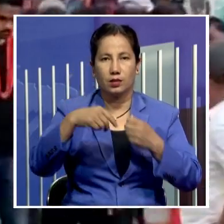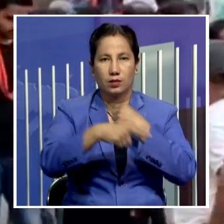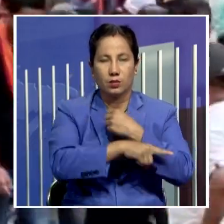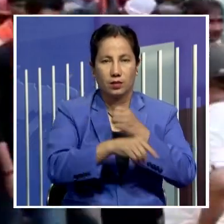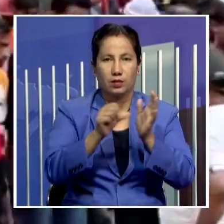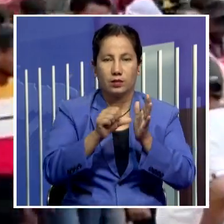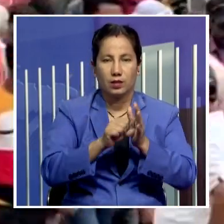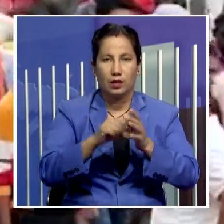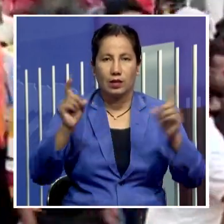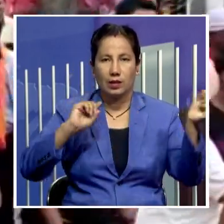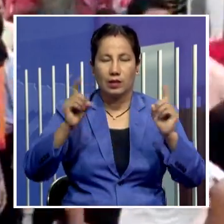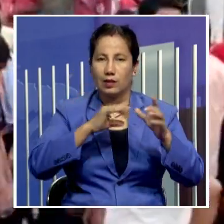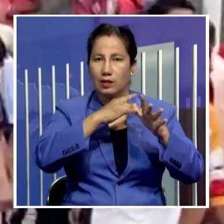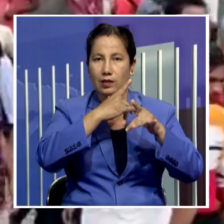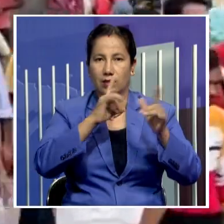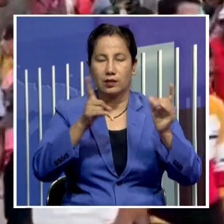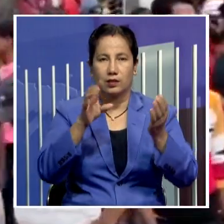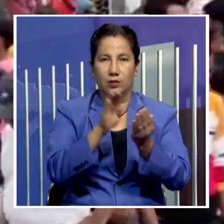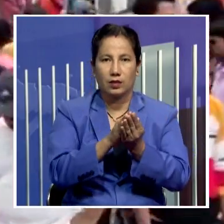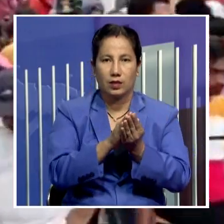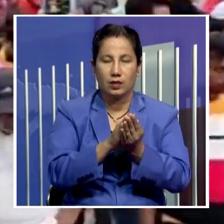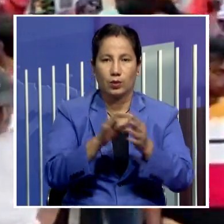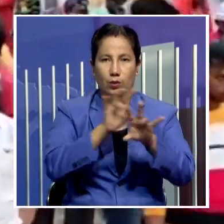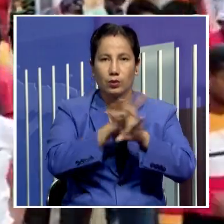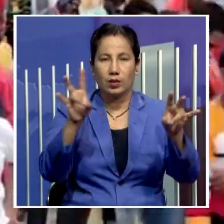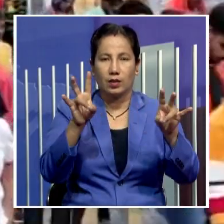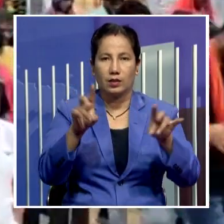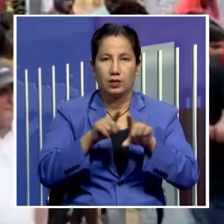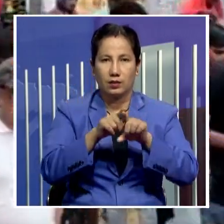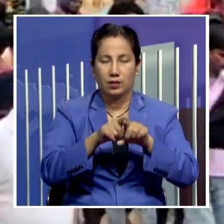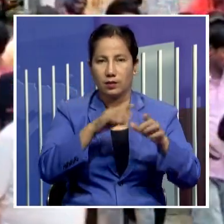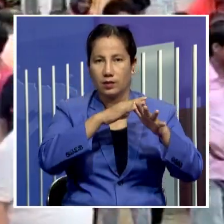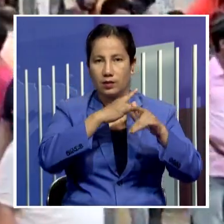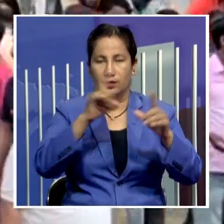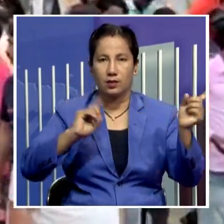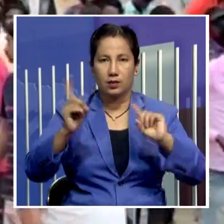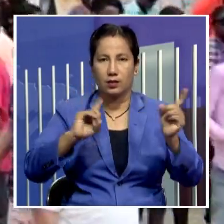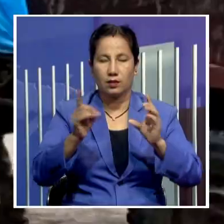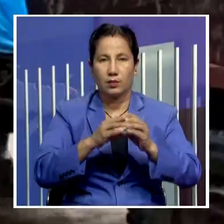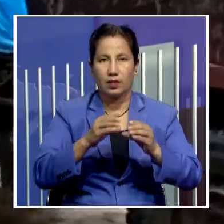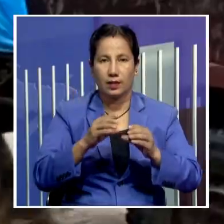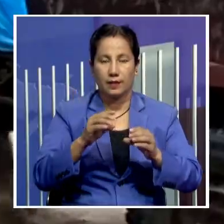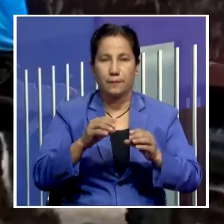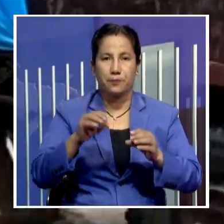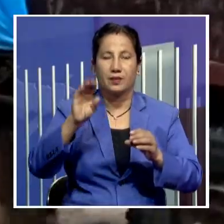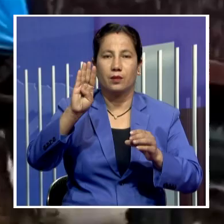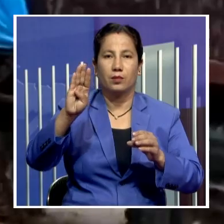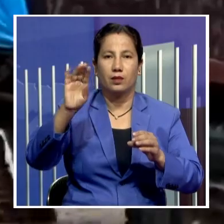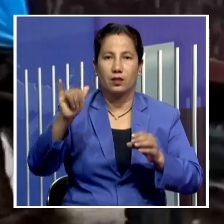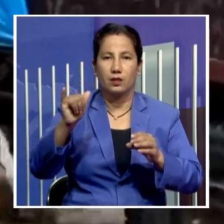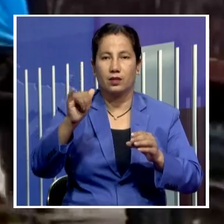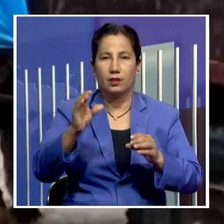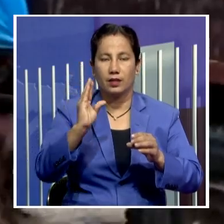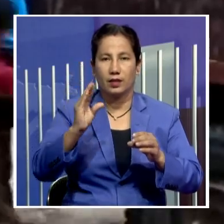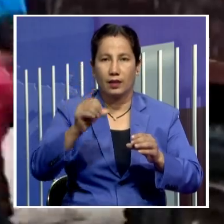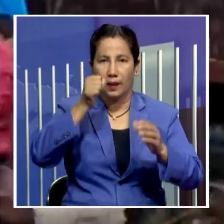जिल्लाको कृष्णनगरमा राखिएका मूर्तिलाई बुधबार नै शान्तिपूर्ण तरिकाले कृष्णनगर नगरपालिका स्थित बढैया तालमा विसर्जन